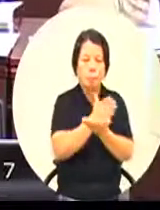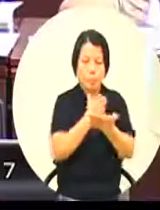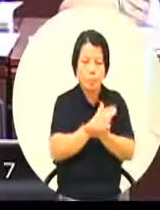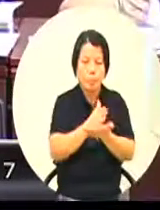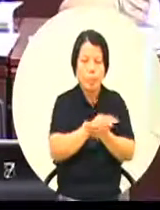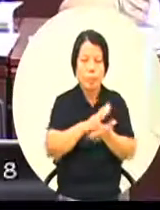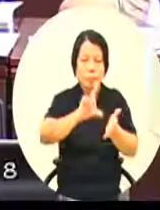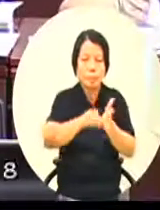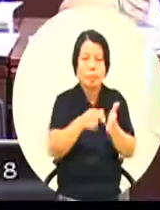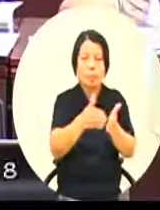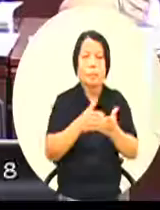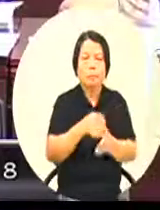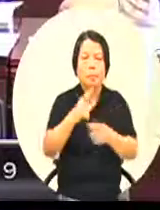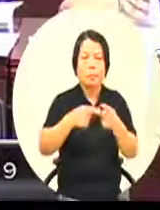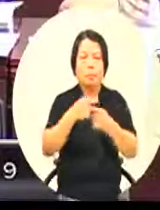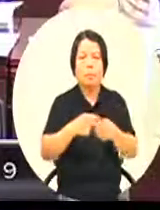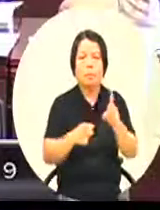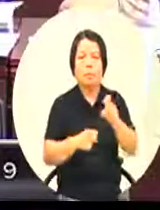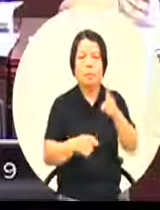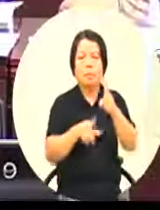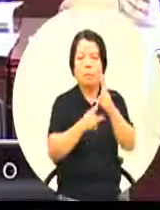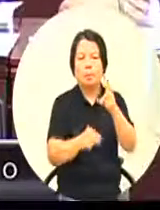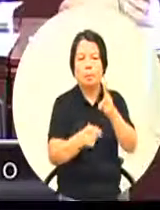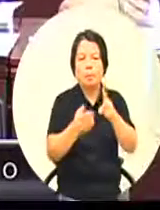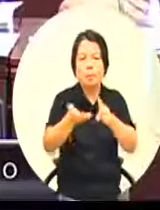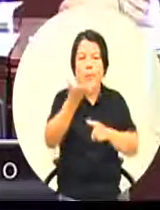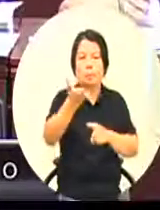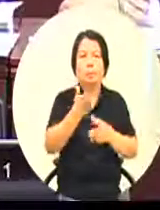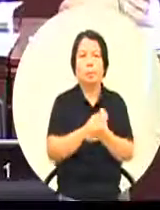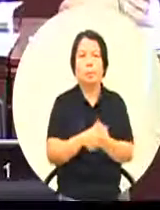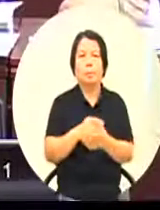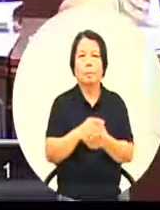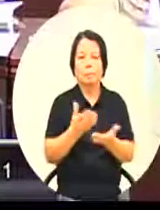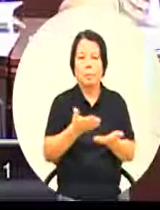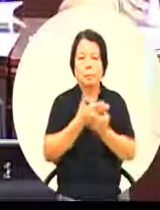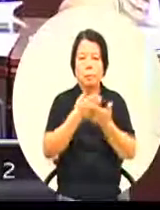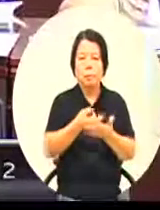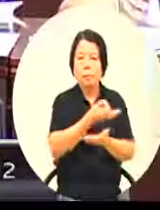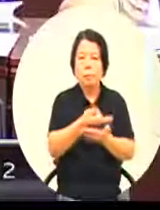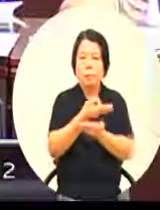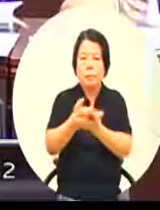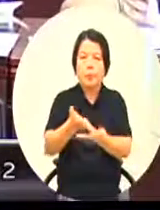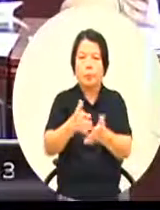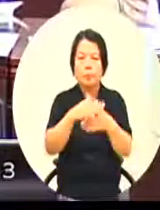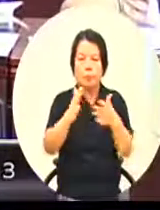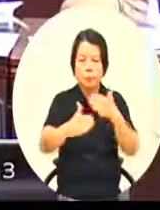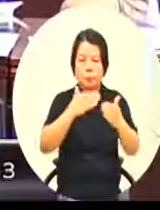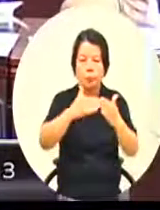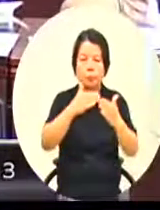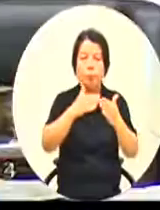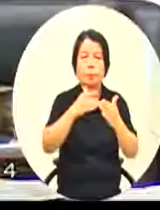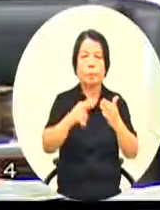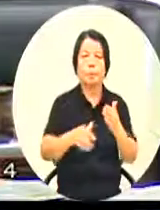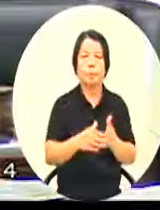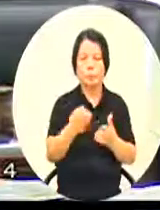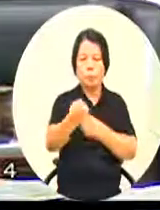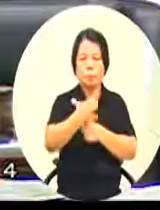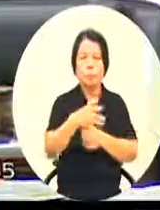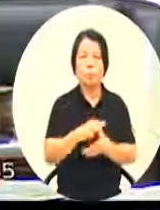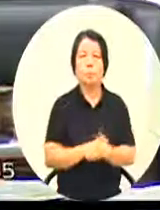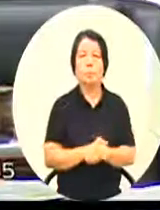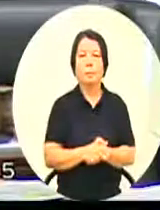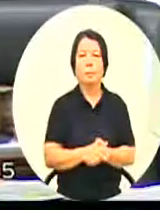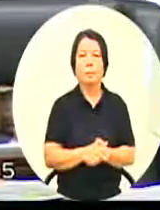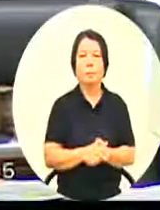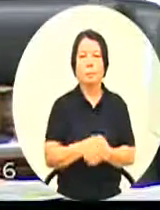时间应该是在11月初才会把经费拨下来。11月初 、哦、其实学校有在告知本席哦，其实他们